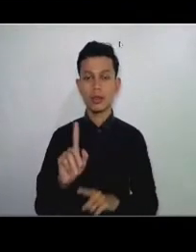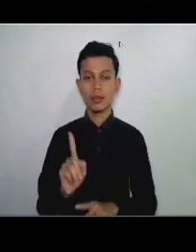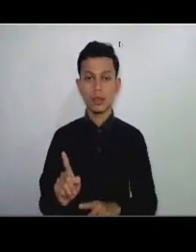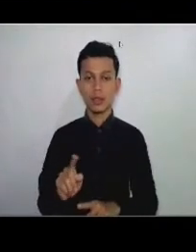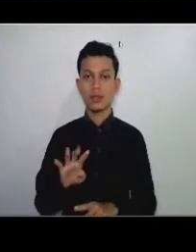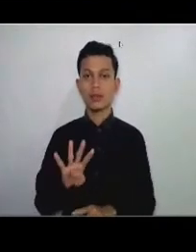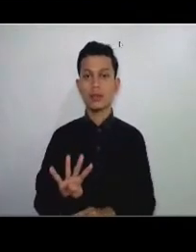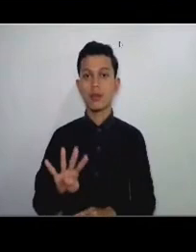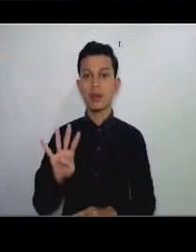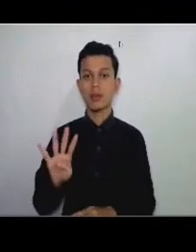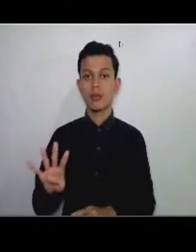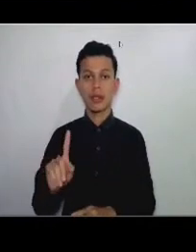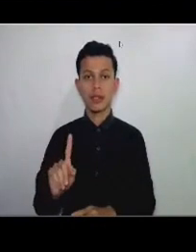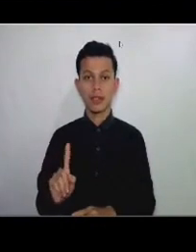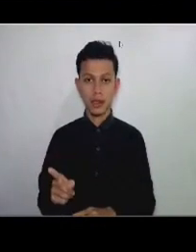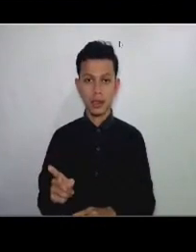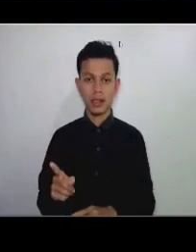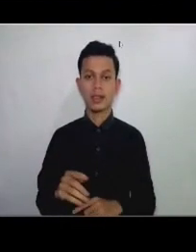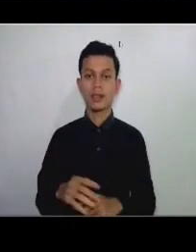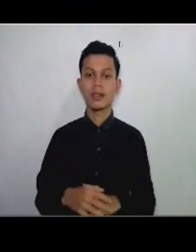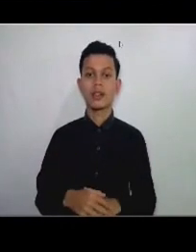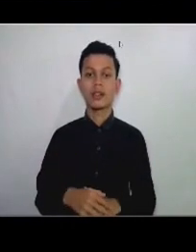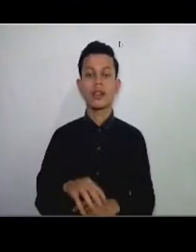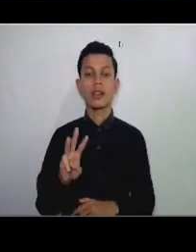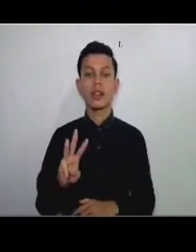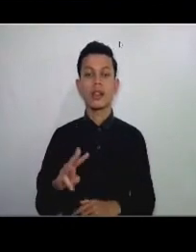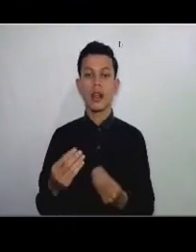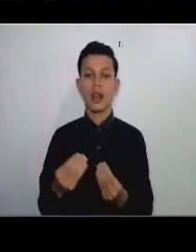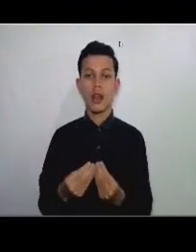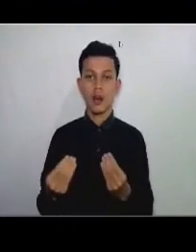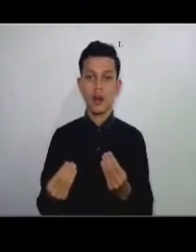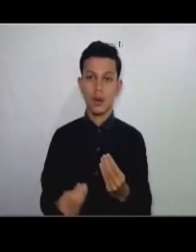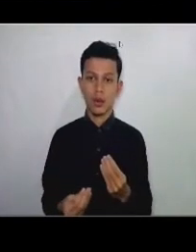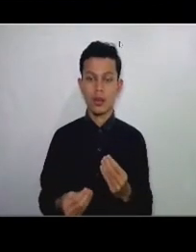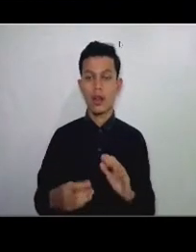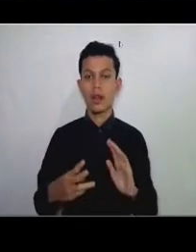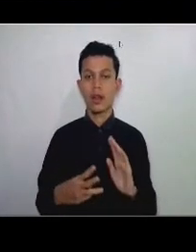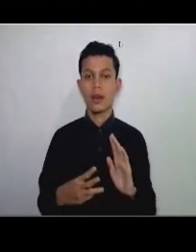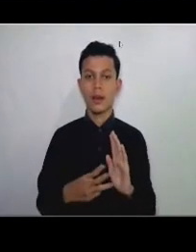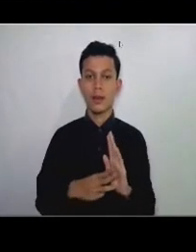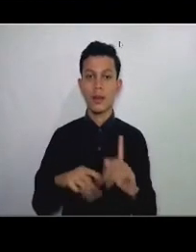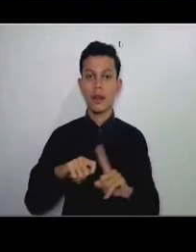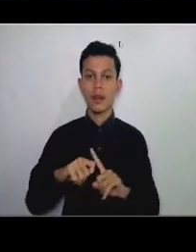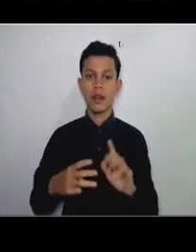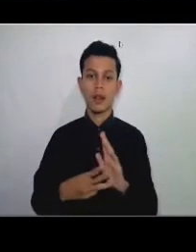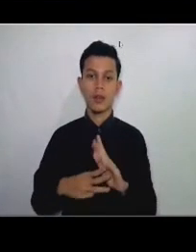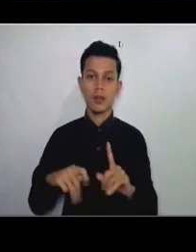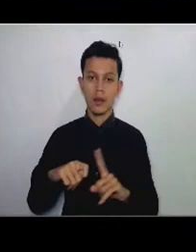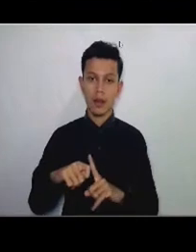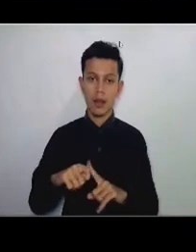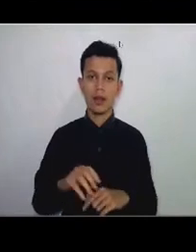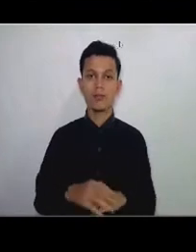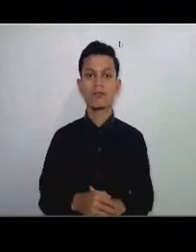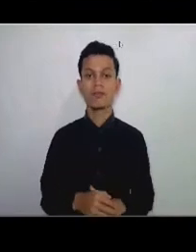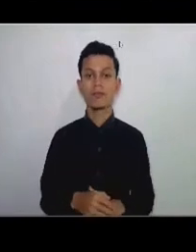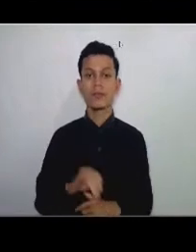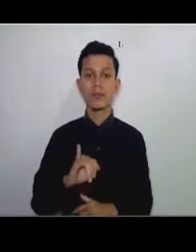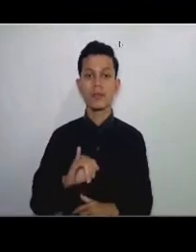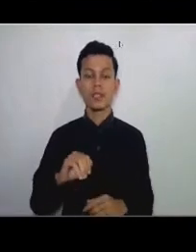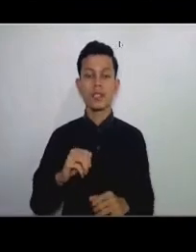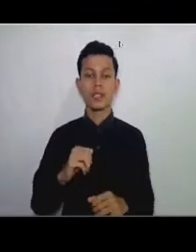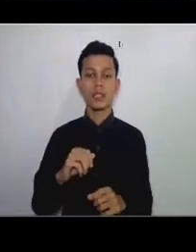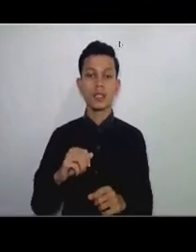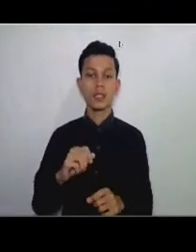44 detik oleh tiga anggota Majelis kehormatan mahkamah konstitusi yaitu idewa ged